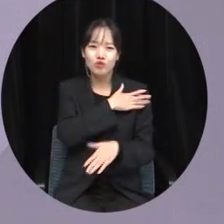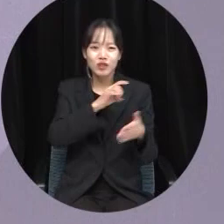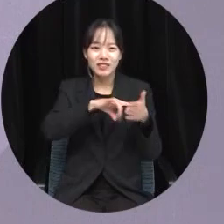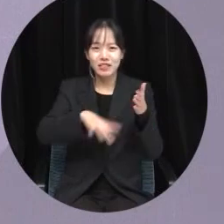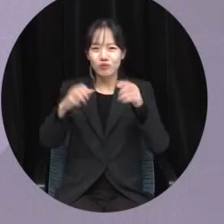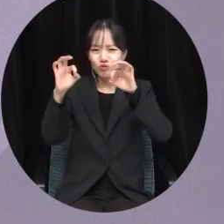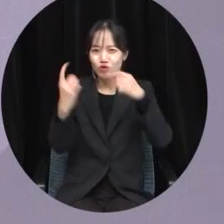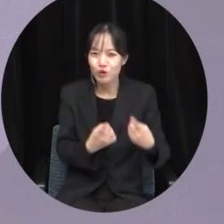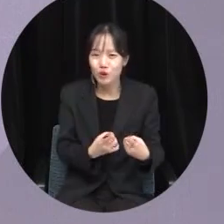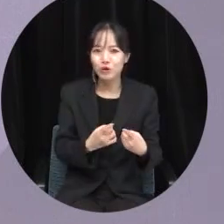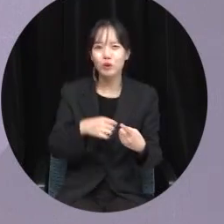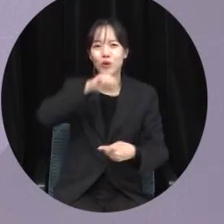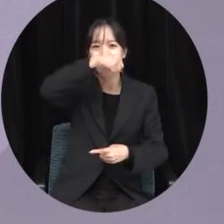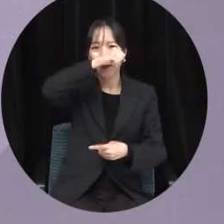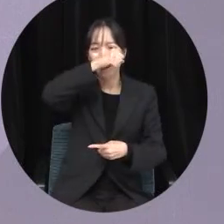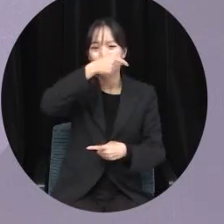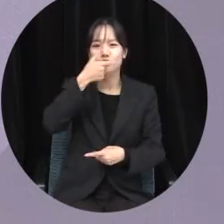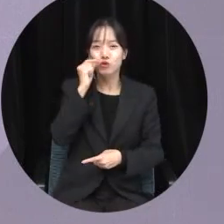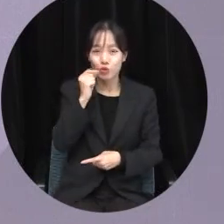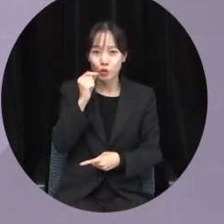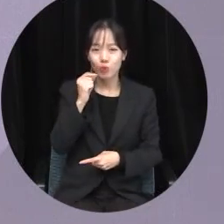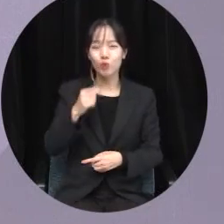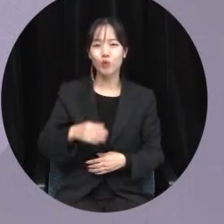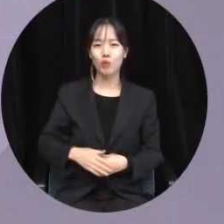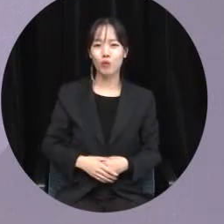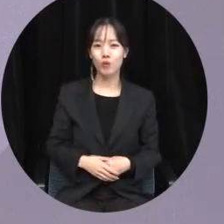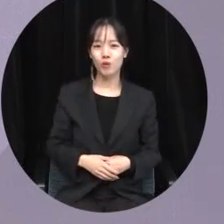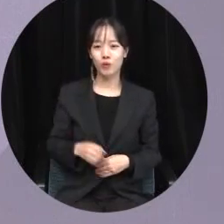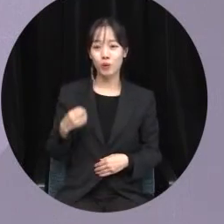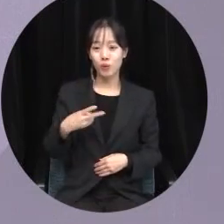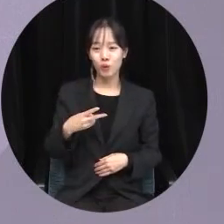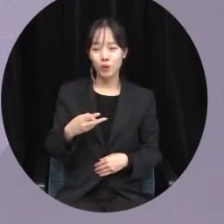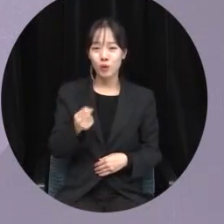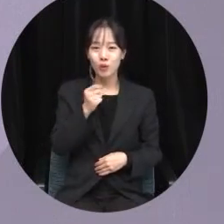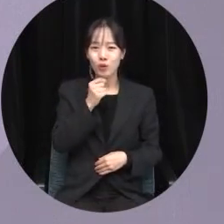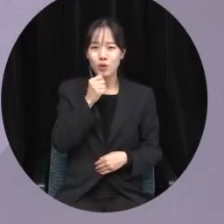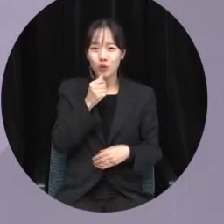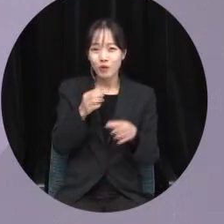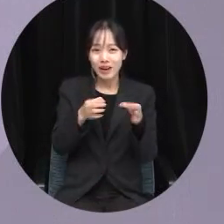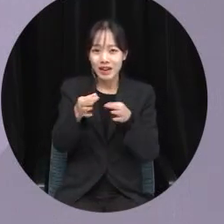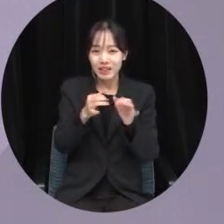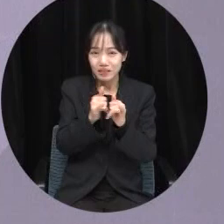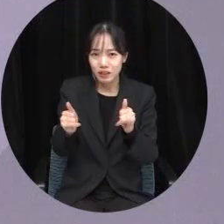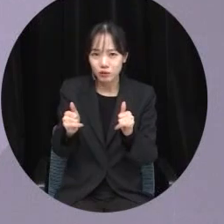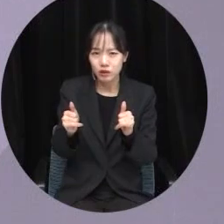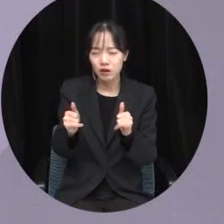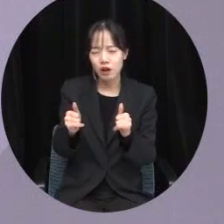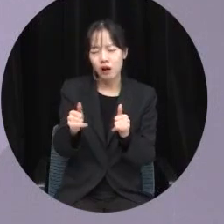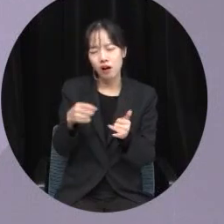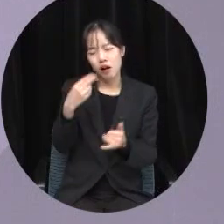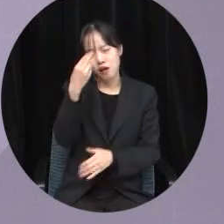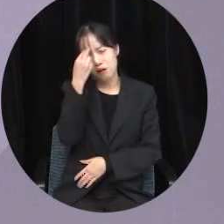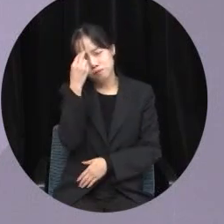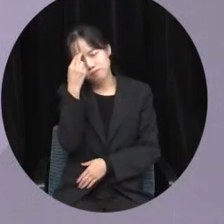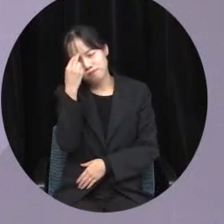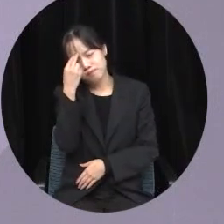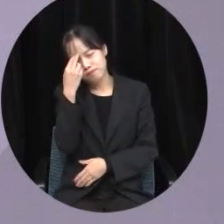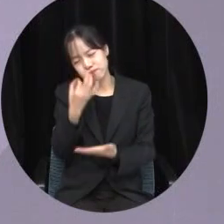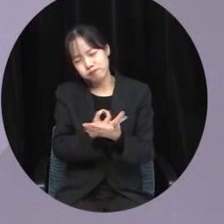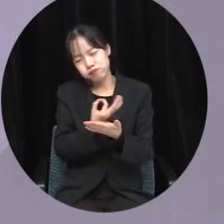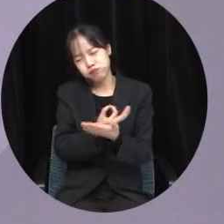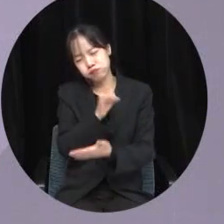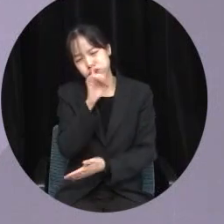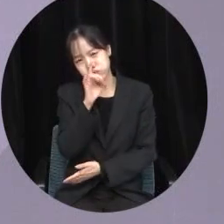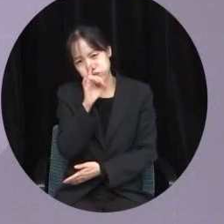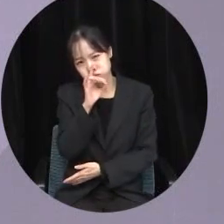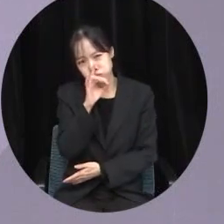비었습니다. 소상공인 자영업자는 장사가 안 되어 벼랑 끝으로 내몰리고 있습니다. 자영업자 부채가 1100조